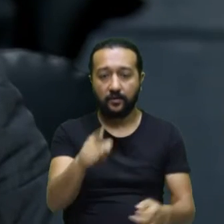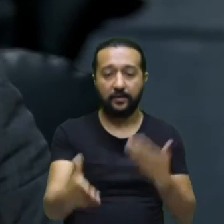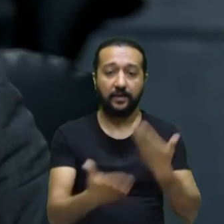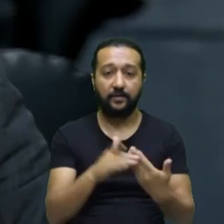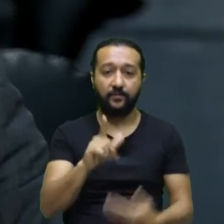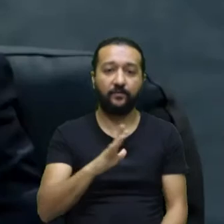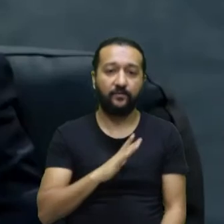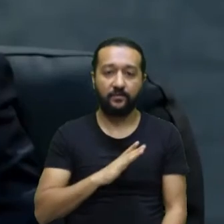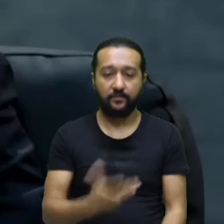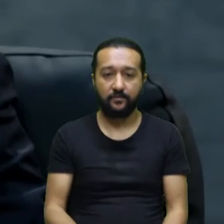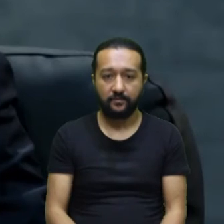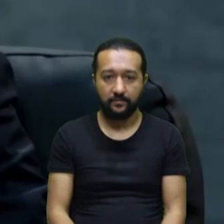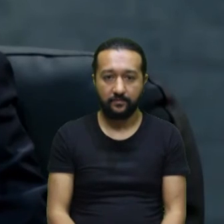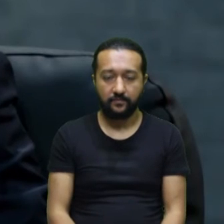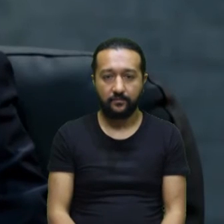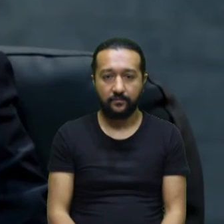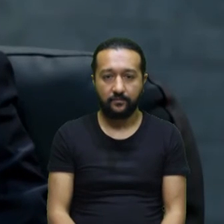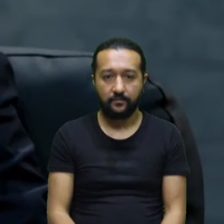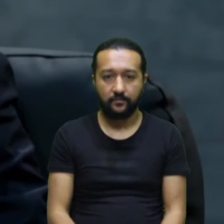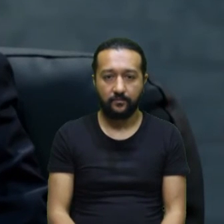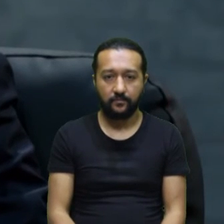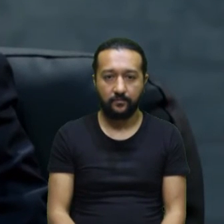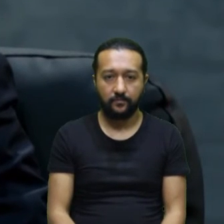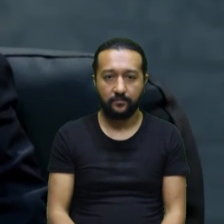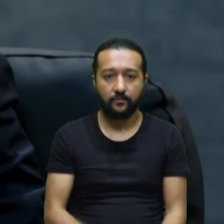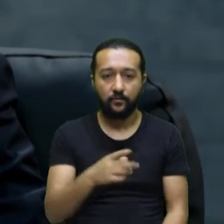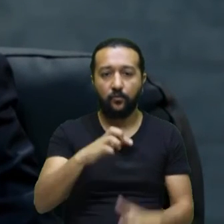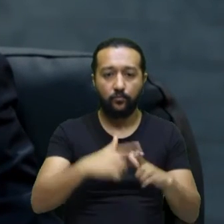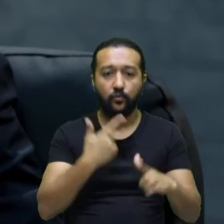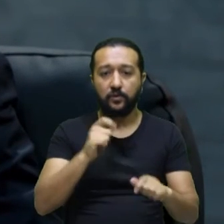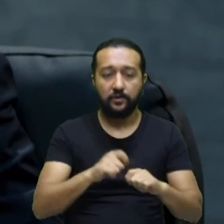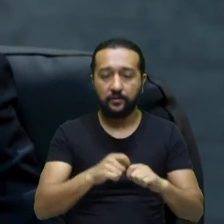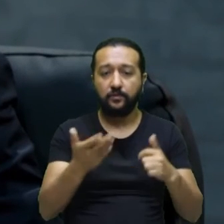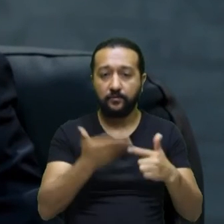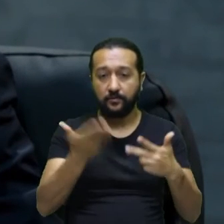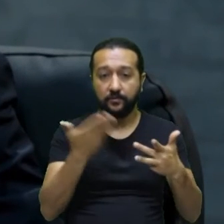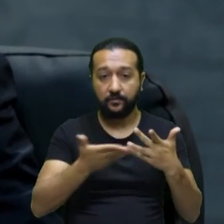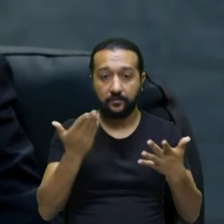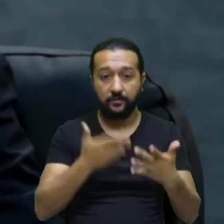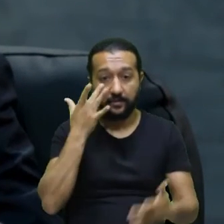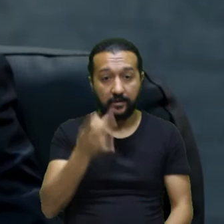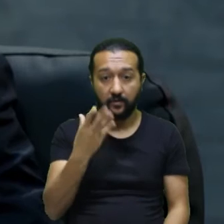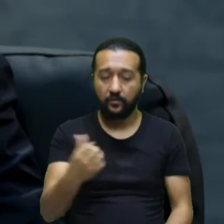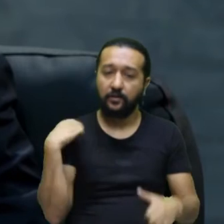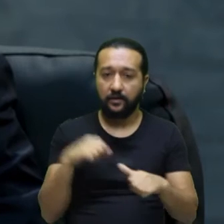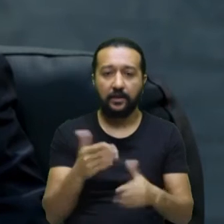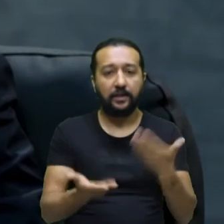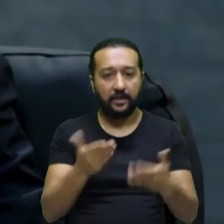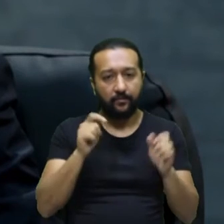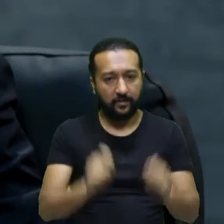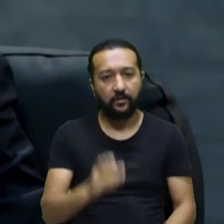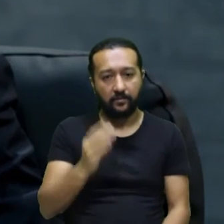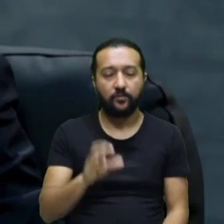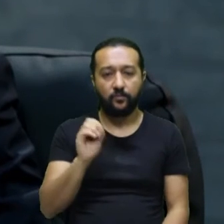konuda senin yardımına ihtiyacımız Polat var. Polat hocanın karşısındaki konuk koltuğunda oturuyor. Projenin aşamalarını netleştirdiğinizde yeniden bir